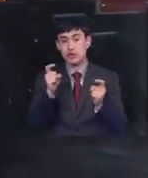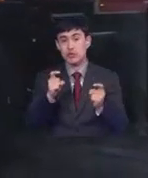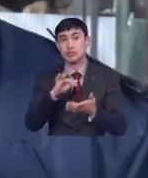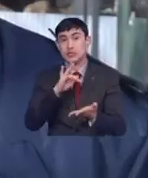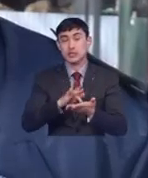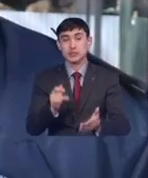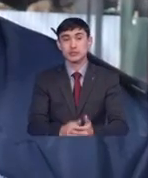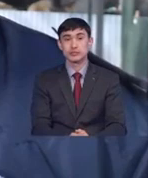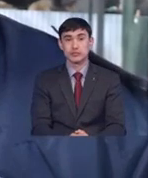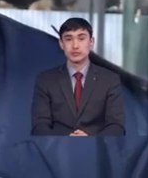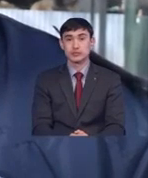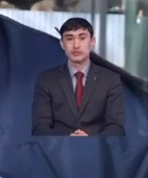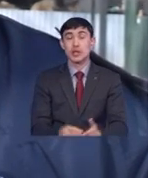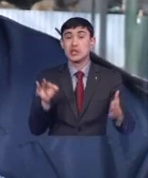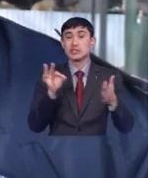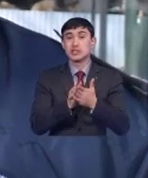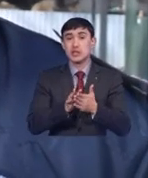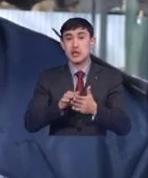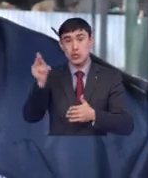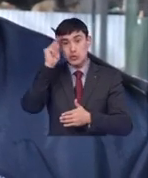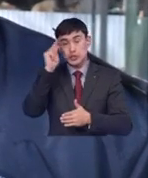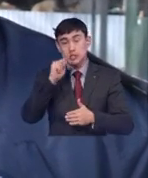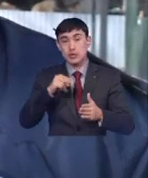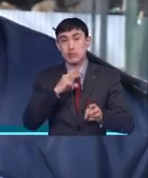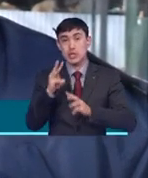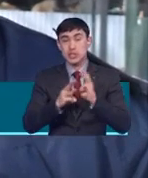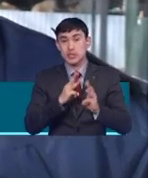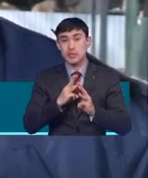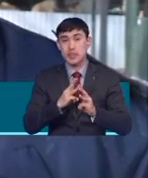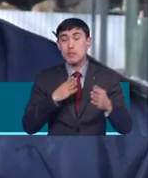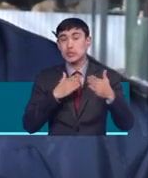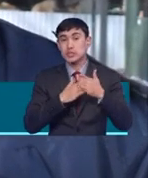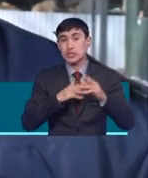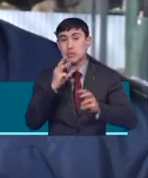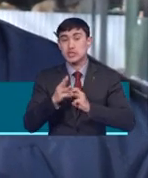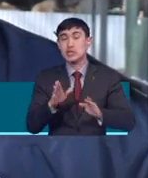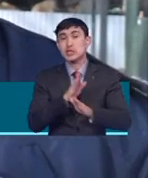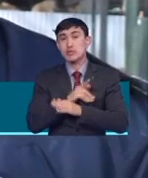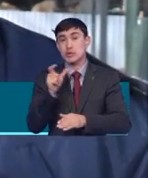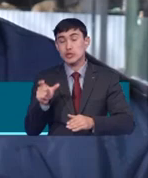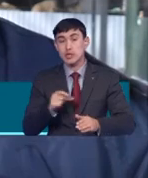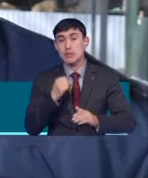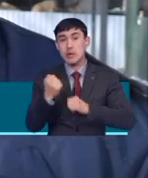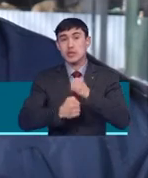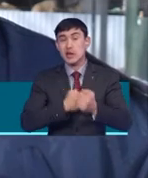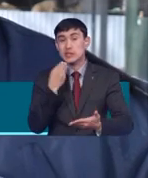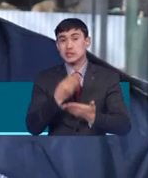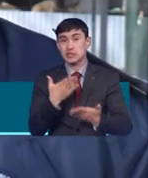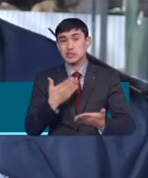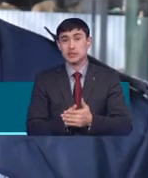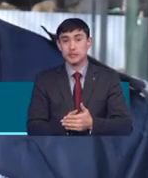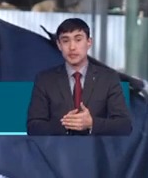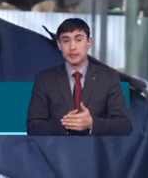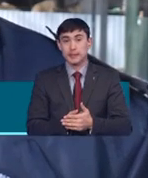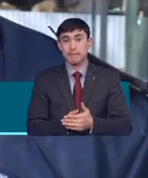центре. Цель пожарно-тактического учения является пресечение пожаров, гибель людей и материальных ценностей. То